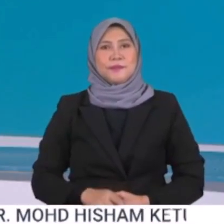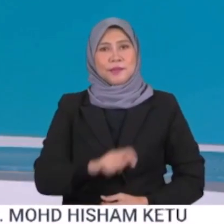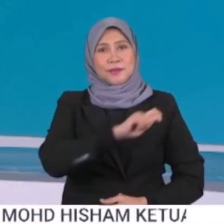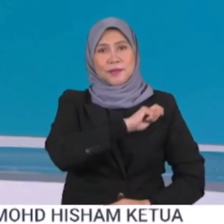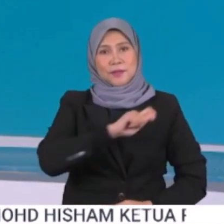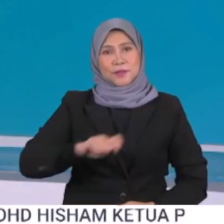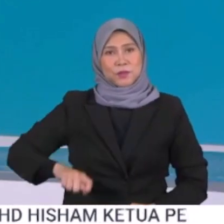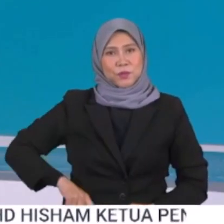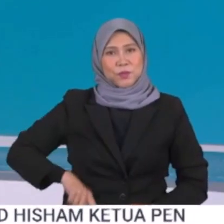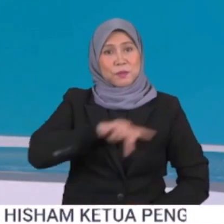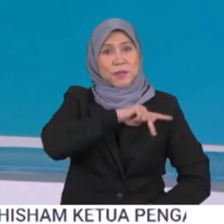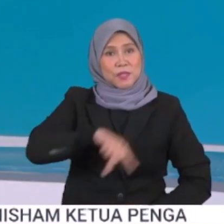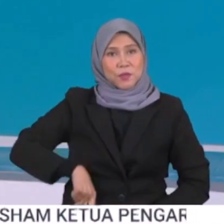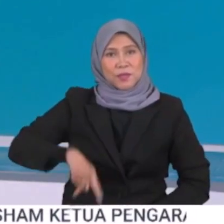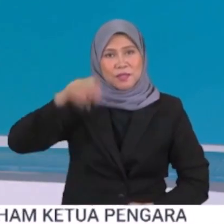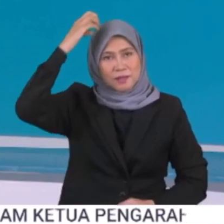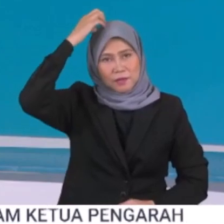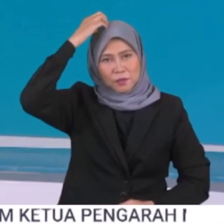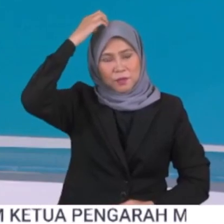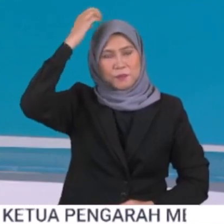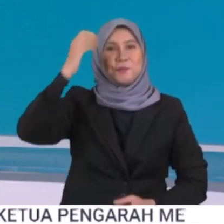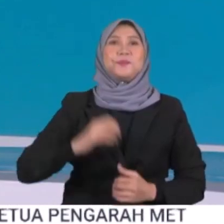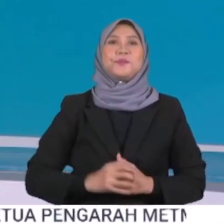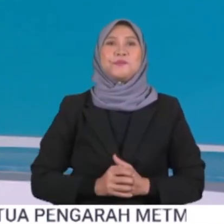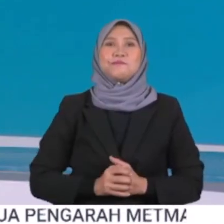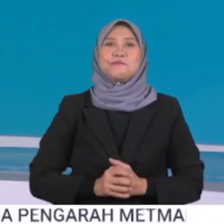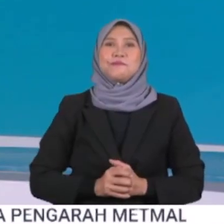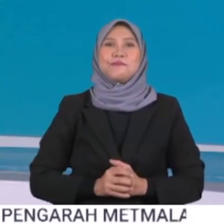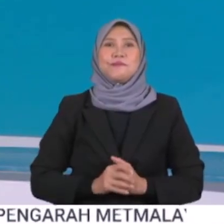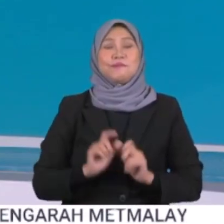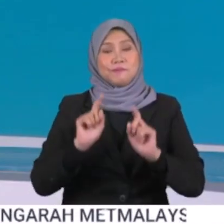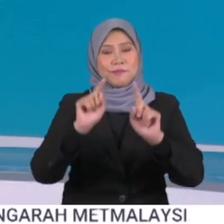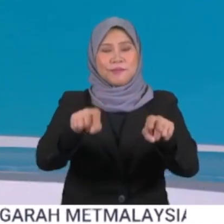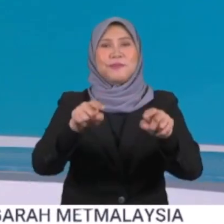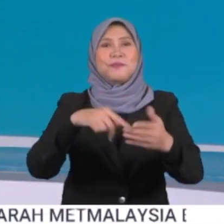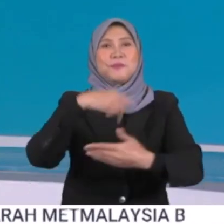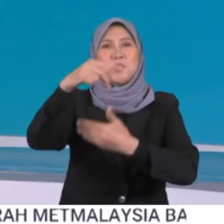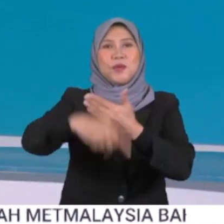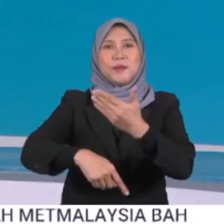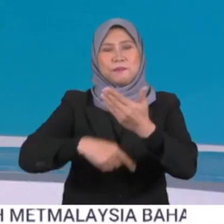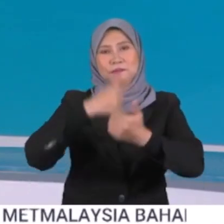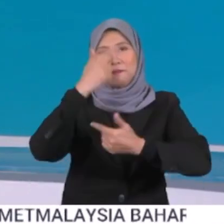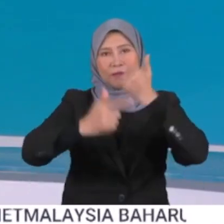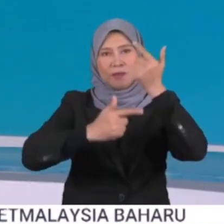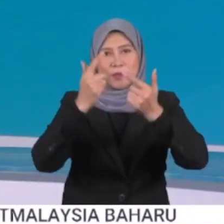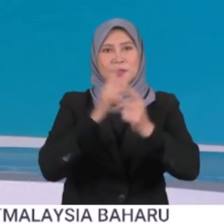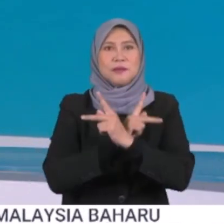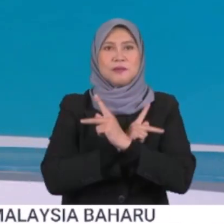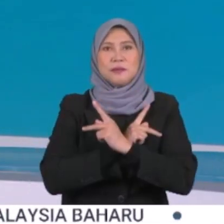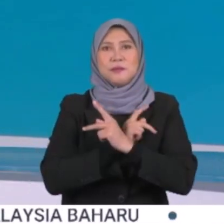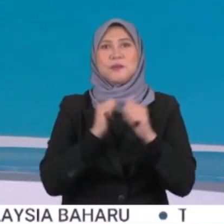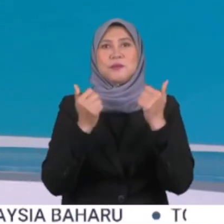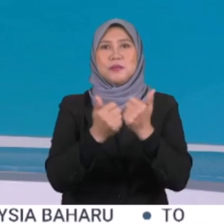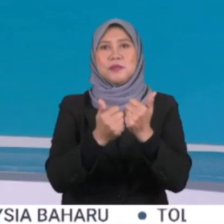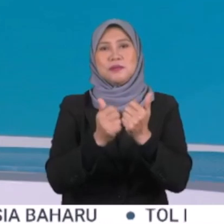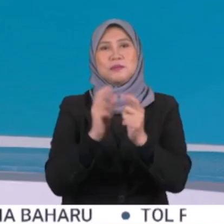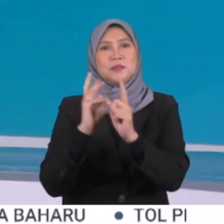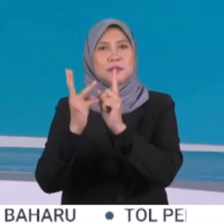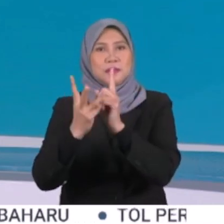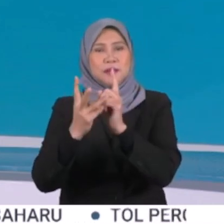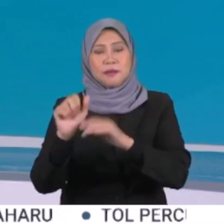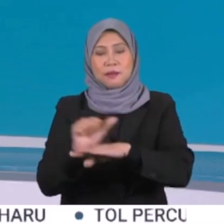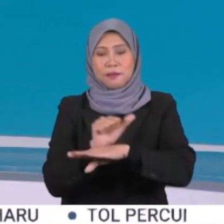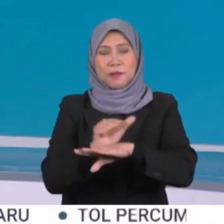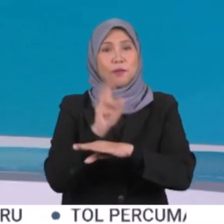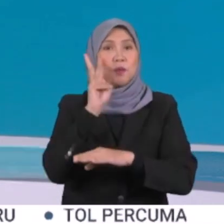Tengku Permaisuri Selangor, Tengku Permaisuri Nur Ashikin berkenan ke program Ziarah Kasih Pertubuhan Kebajikan dan Amal